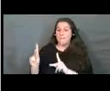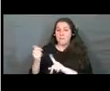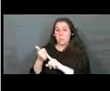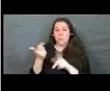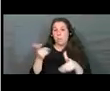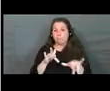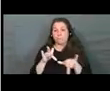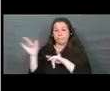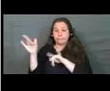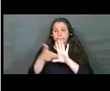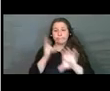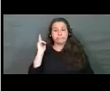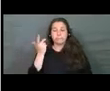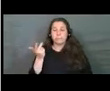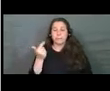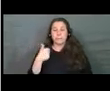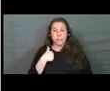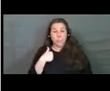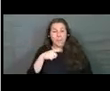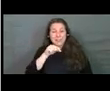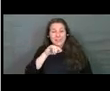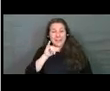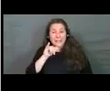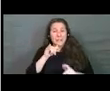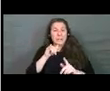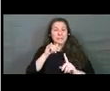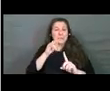métier. Il dit, moi, faire des TI à distance tout le